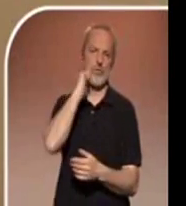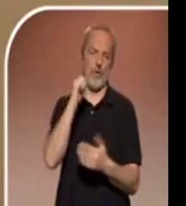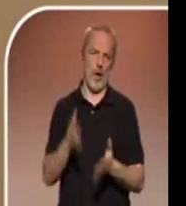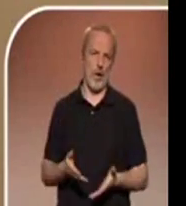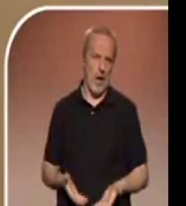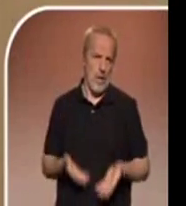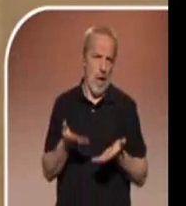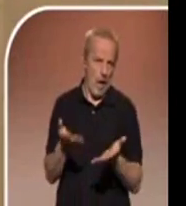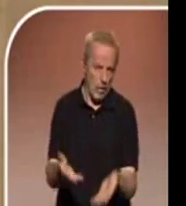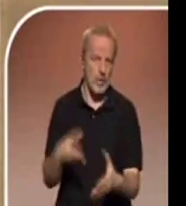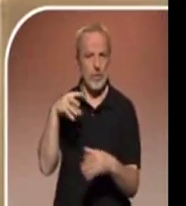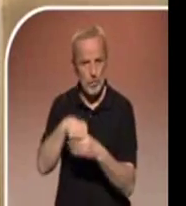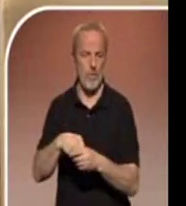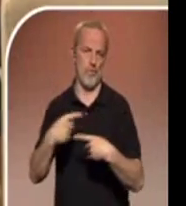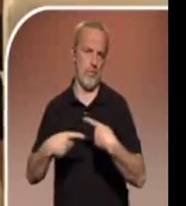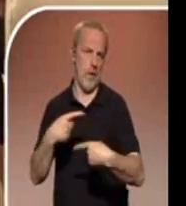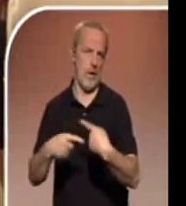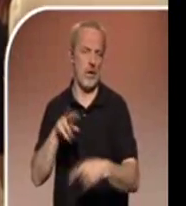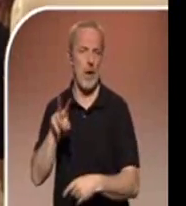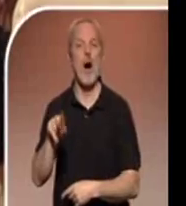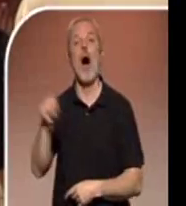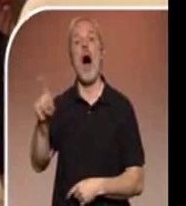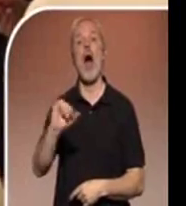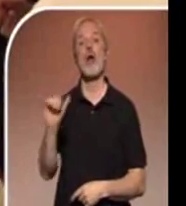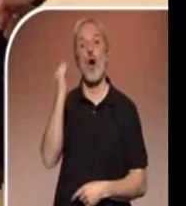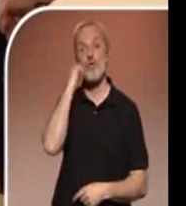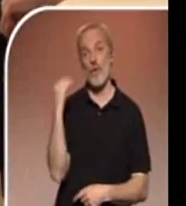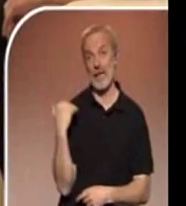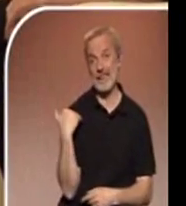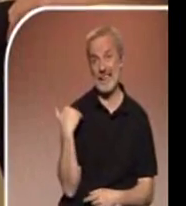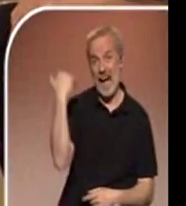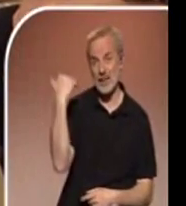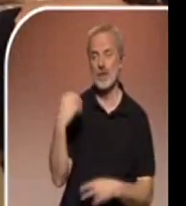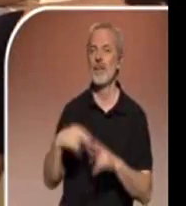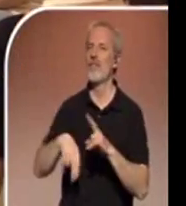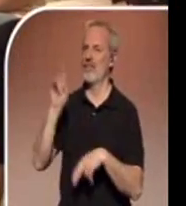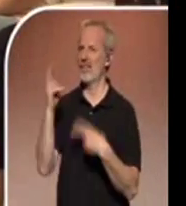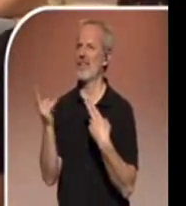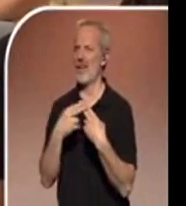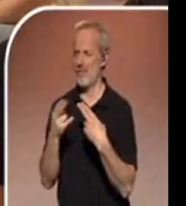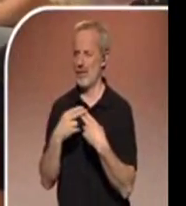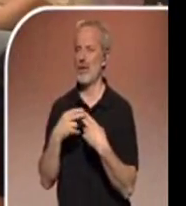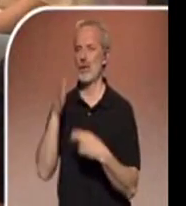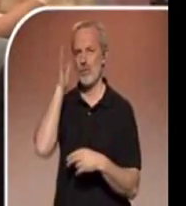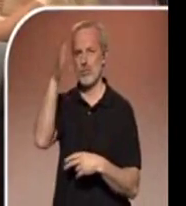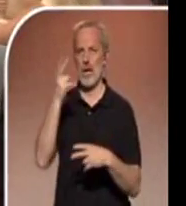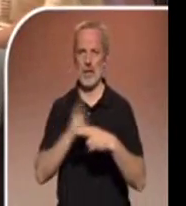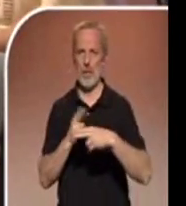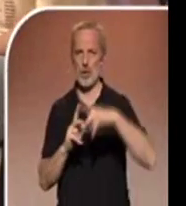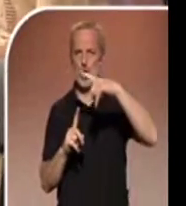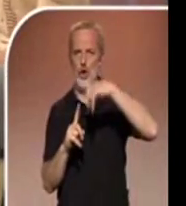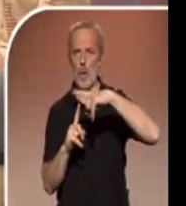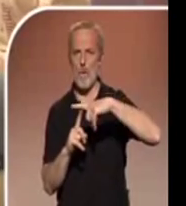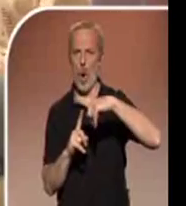tím, jak stoupá riziko trombózy během života, tak stoupá samozřejmě pravděpodobnost, že se ta trombóza projeví. A jsou